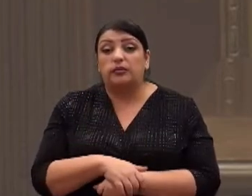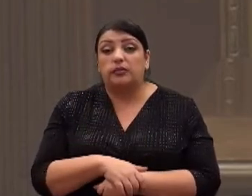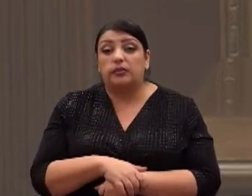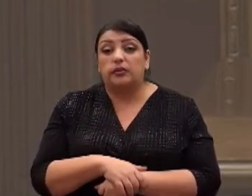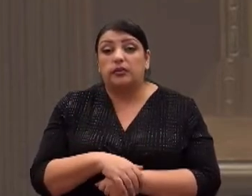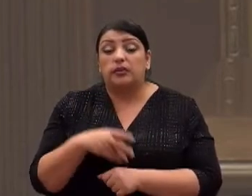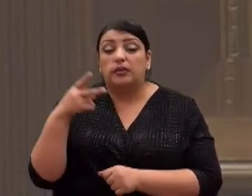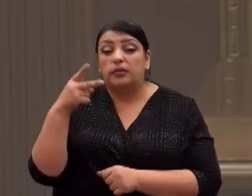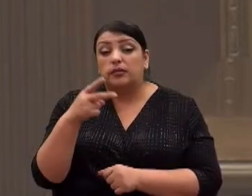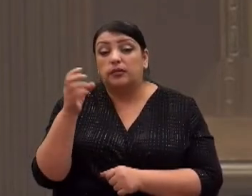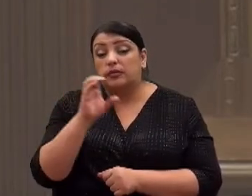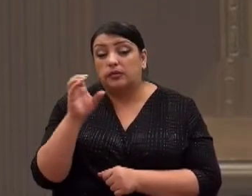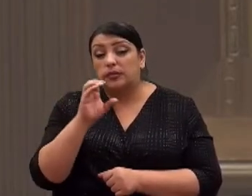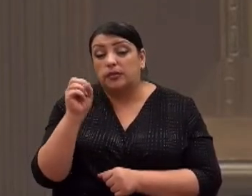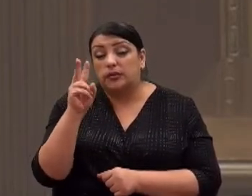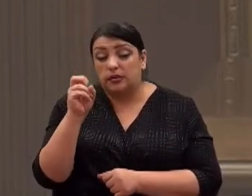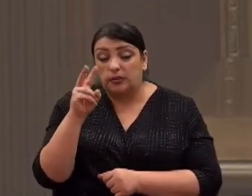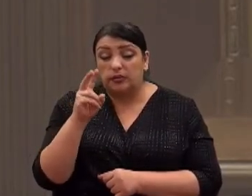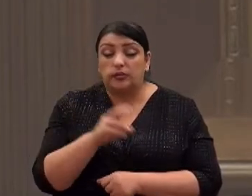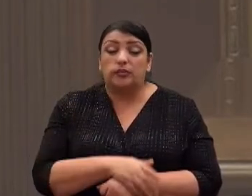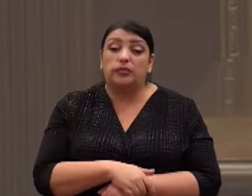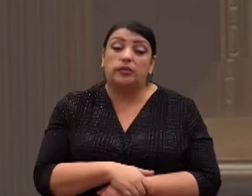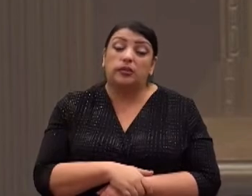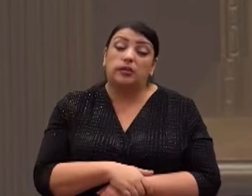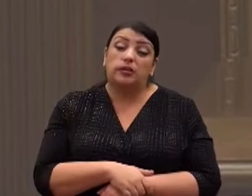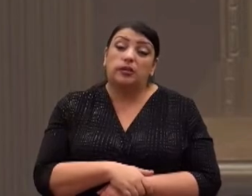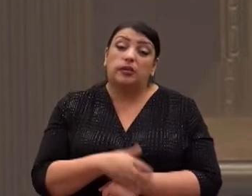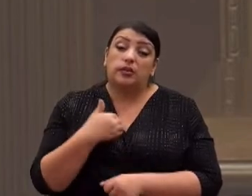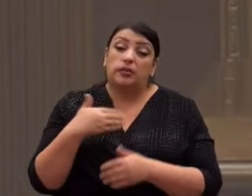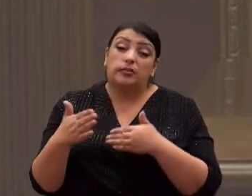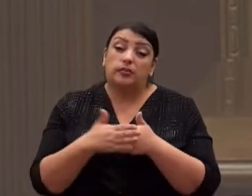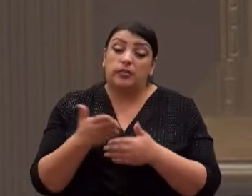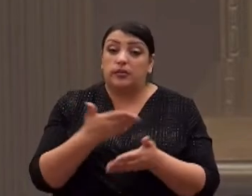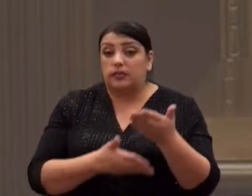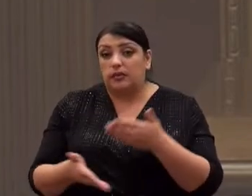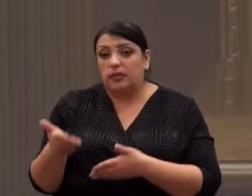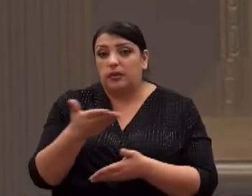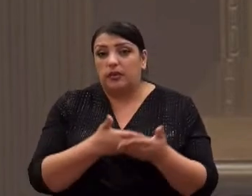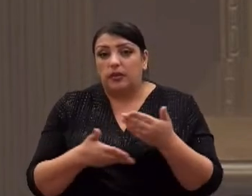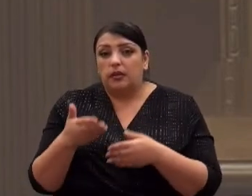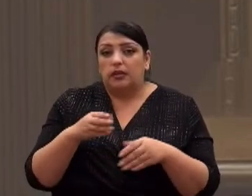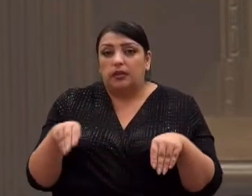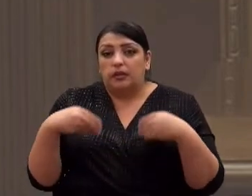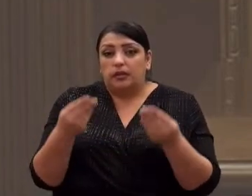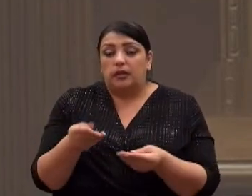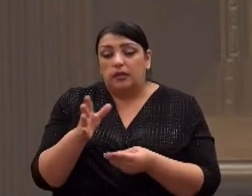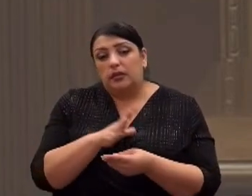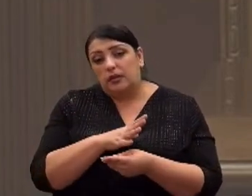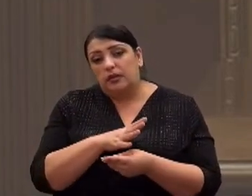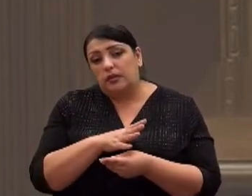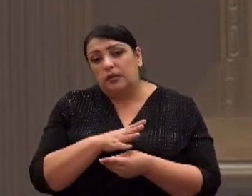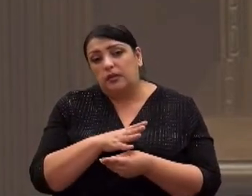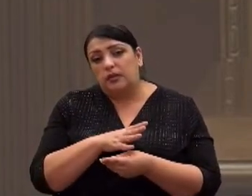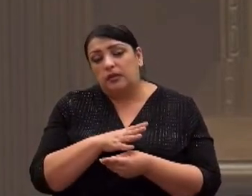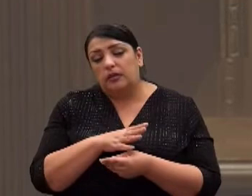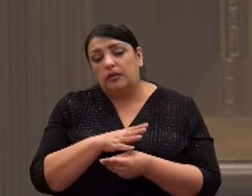2024 թվականի սեպտեմբերի 12-ին ինձ մոտ քննարկման արդյունքներով տրվել է լրացուցիչ հանձնարարություն,